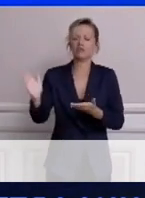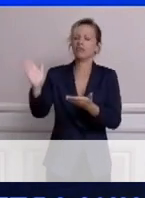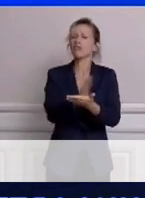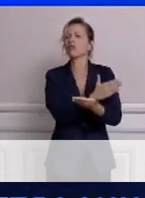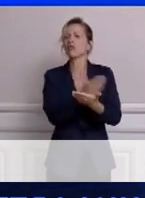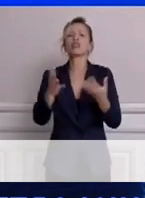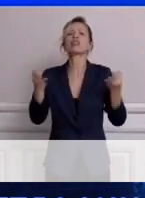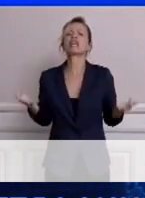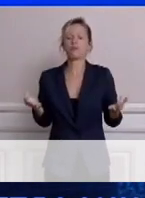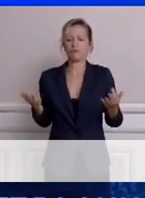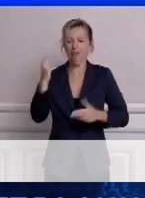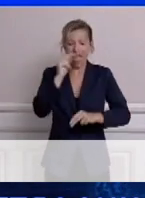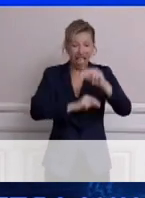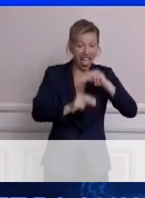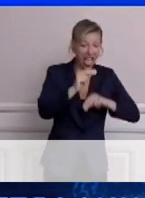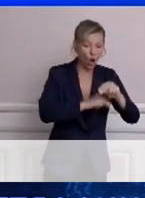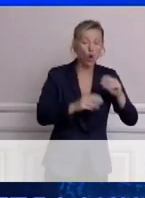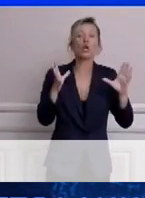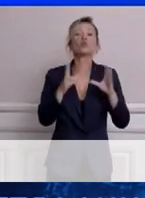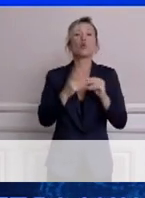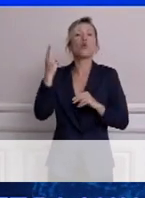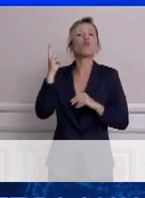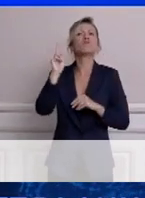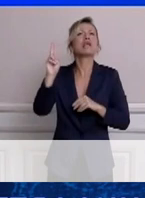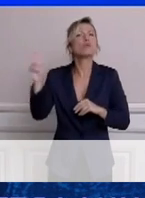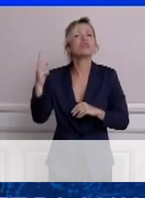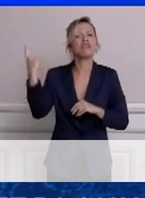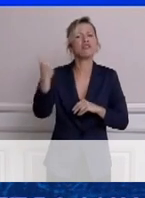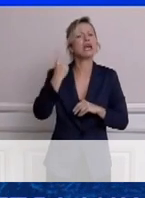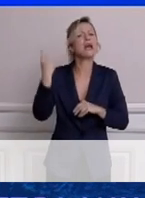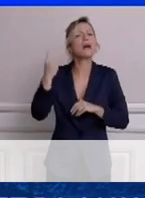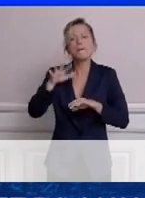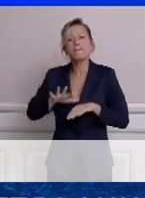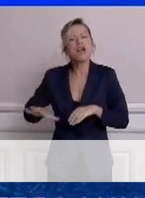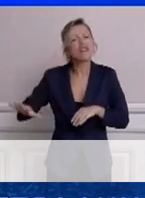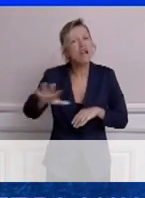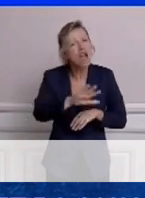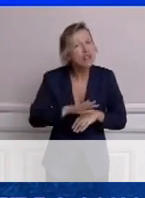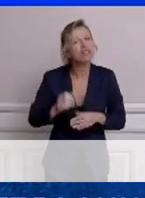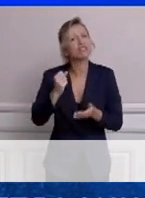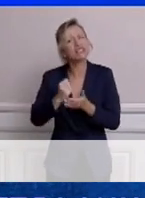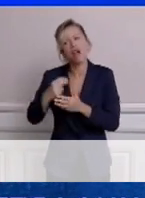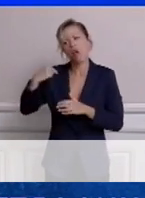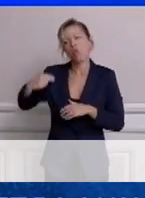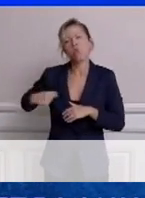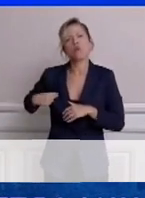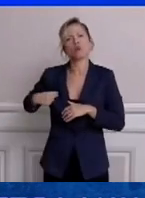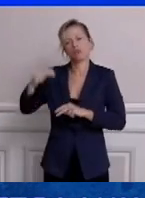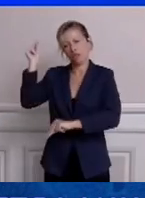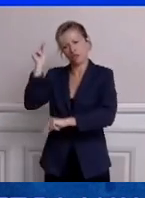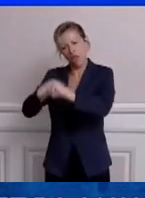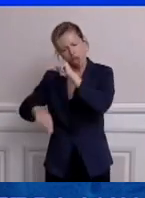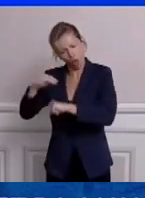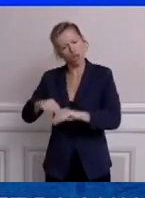των εκλογών για περιφερειάρχες, των εκλογών τοπικής αυτοδιοίκησης δεύτερου βαθμού, όπου ναι, πηγαίνουμε με